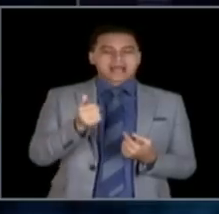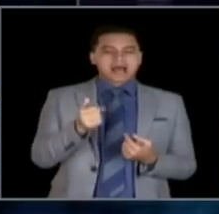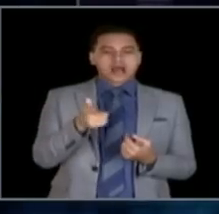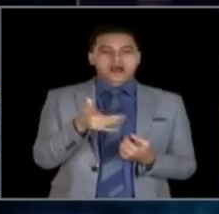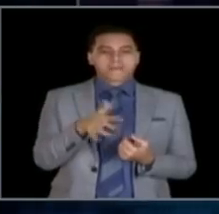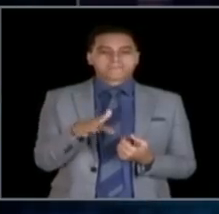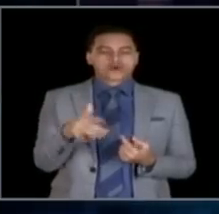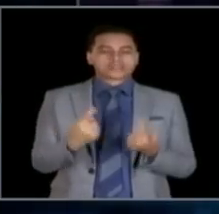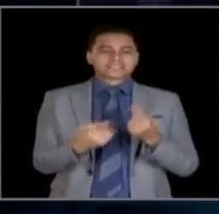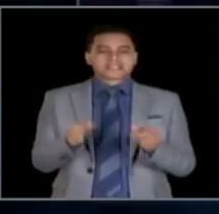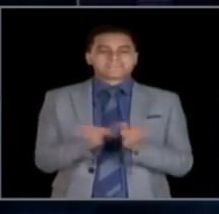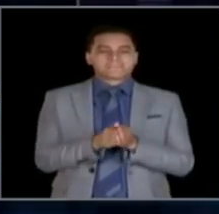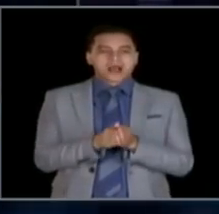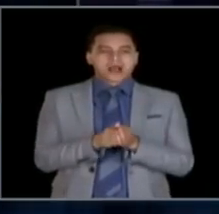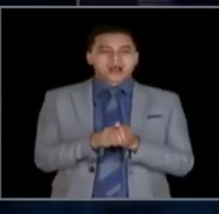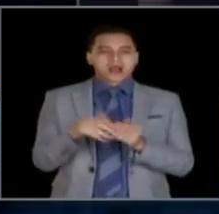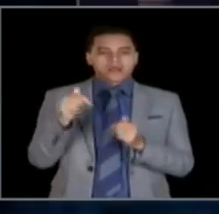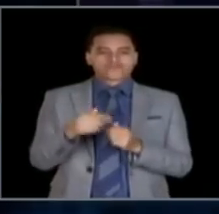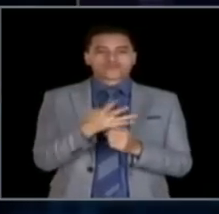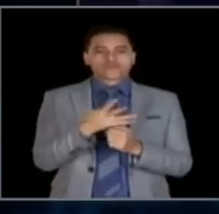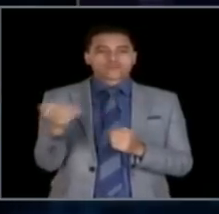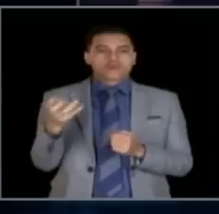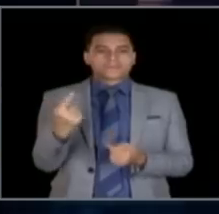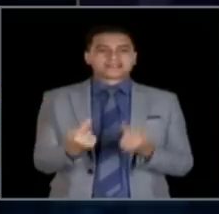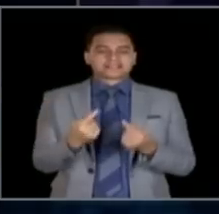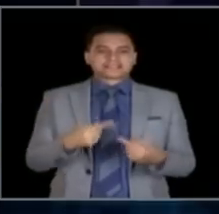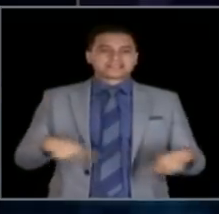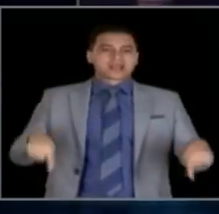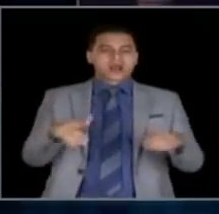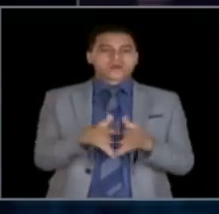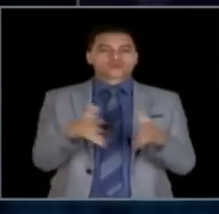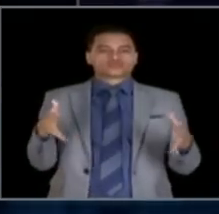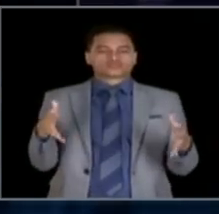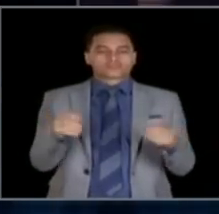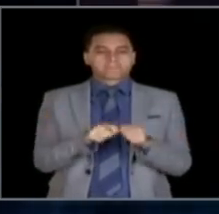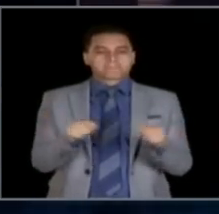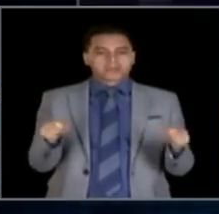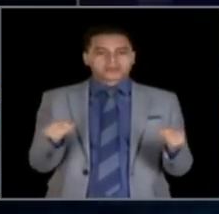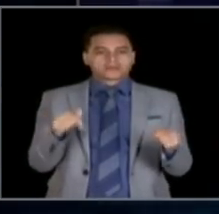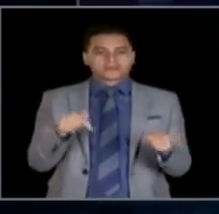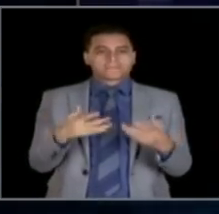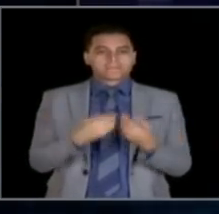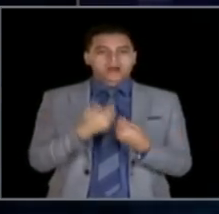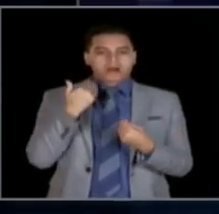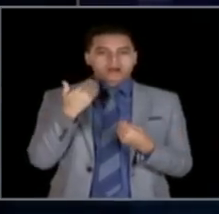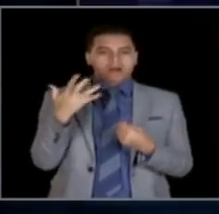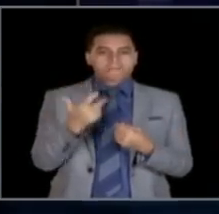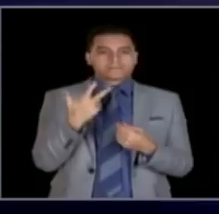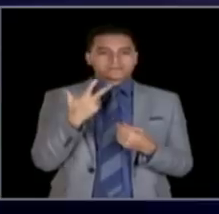ترسيرة مساحتها حوالي 400 كيلومتر مربع. ترسيرة متاخد من رقم